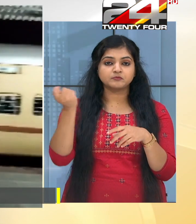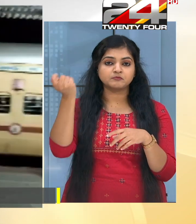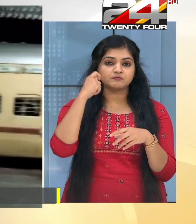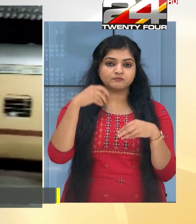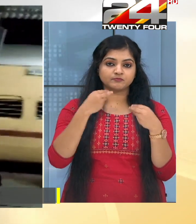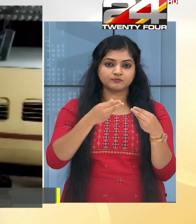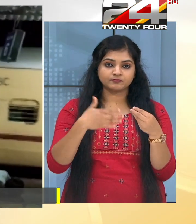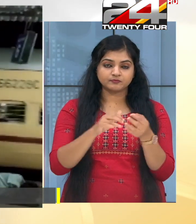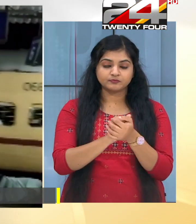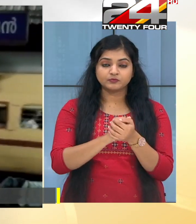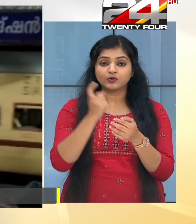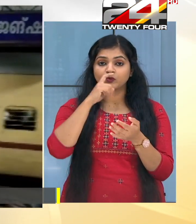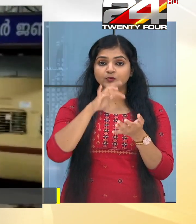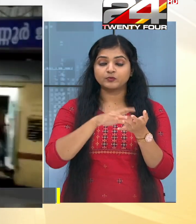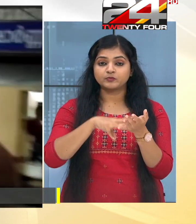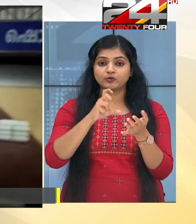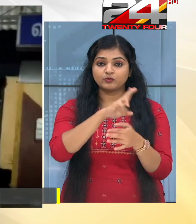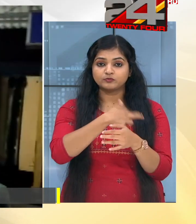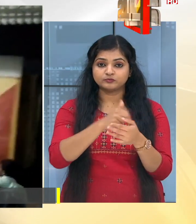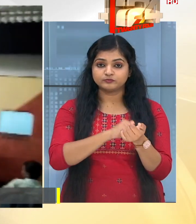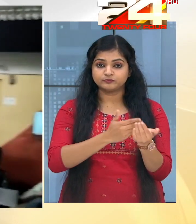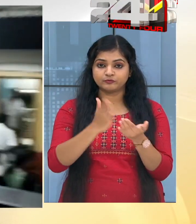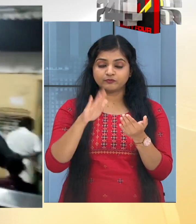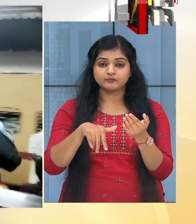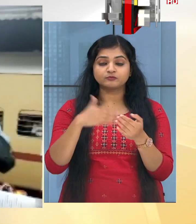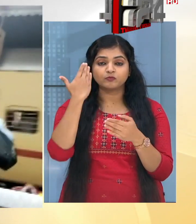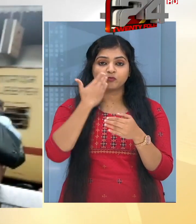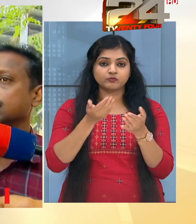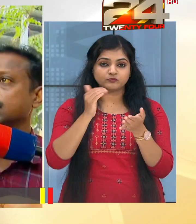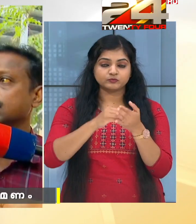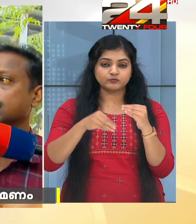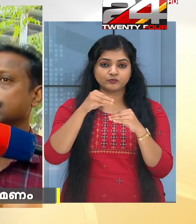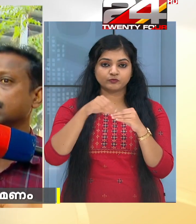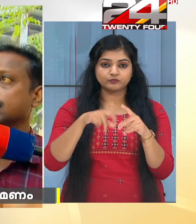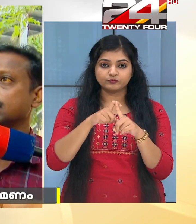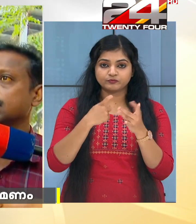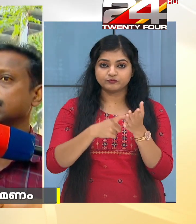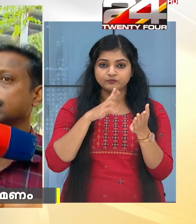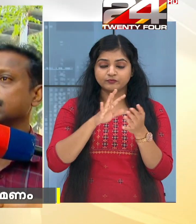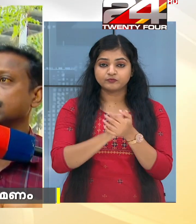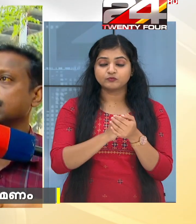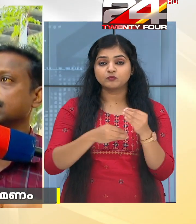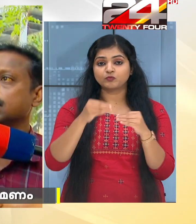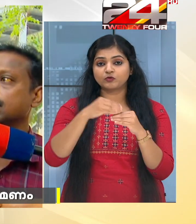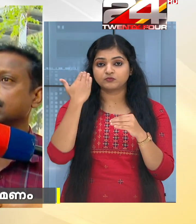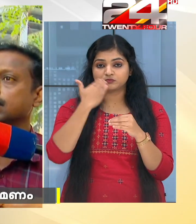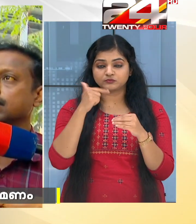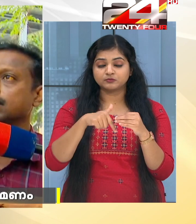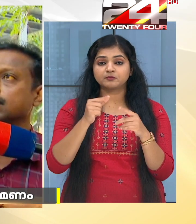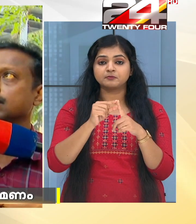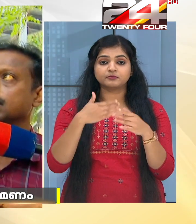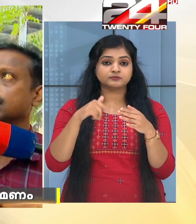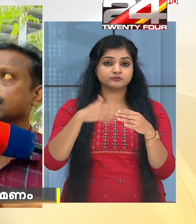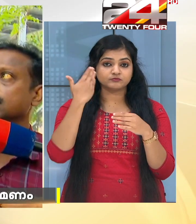കോഴിക്കോട് മെഡിക്കൽ കോളേജിൽ ചികിത്സയിലുള്ള ദേവദാസിന് പ്ലാസ്റ്റിക് സർജറി നിർദ്ദേശിച്ചിട്ടുണ്ട്. കൂടുതൽ പരിശോധനയും സർജറിയൊക്കെ ആവശ്യമാണ്. പ്ലാസ്റ്റിക് സർജറി അടക്കം